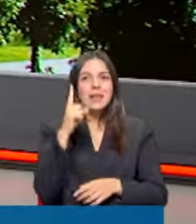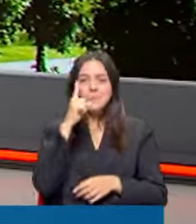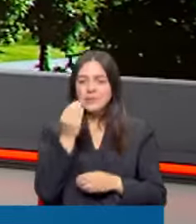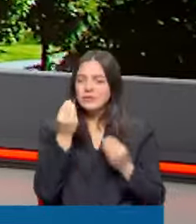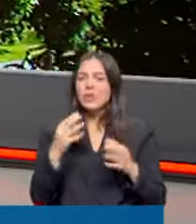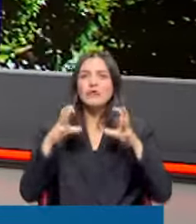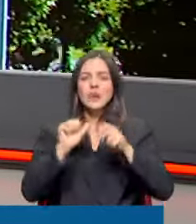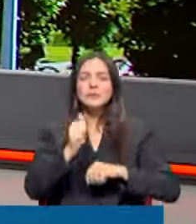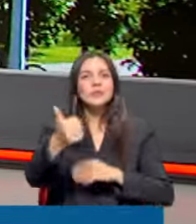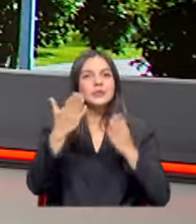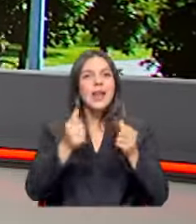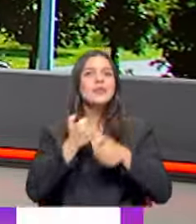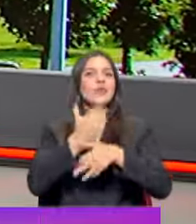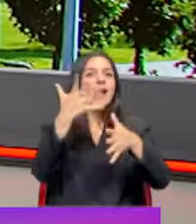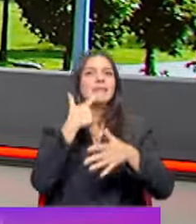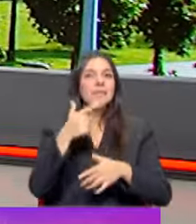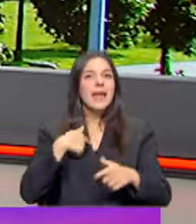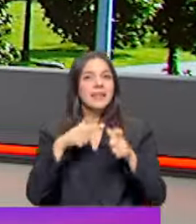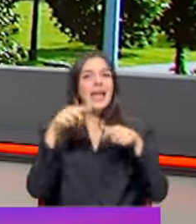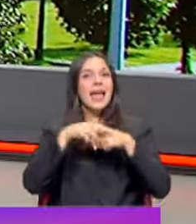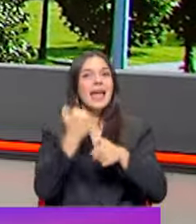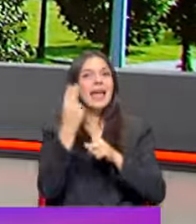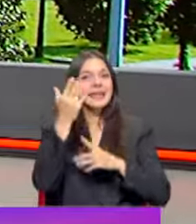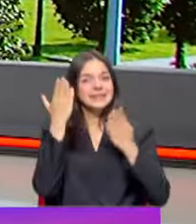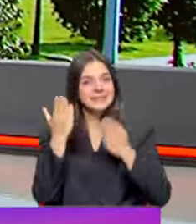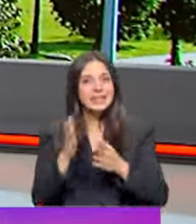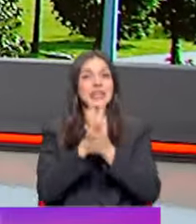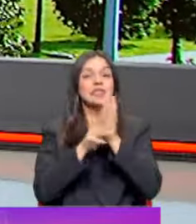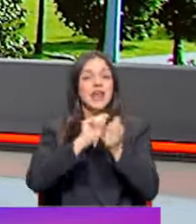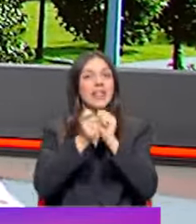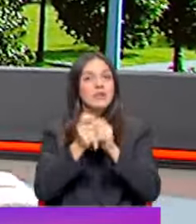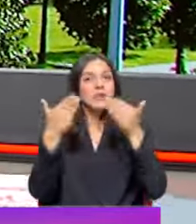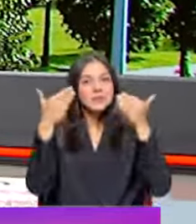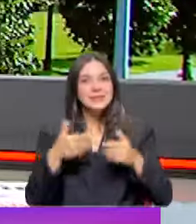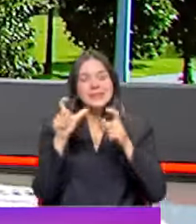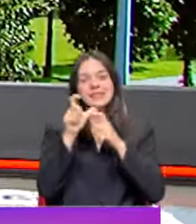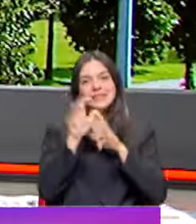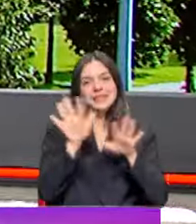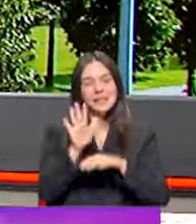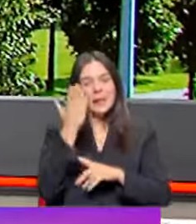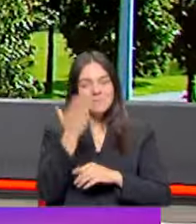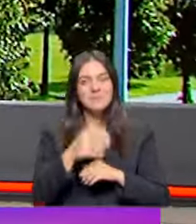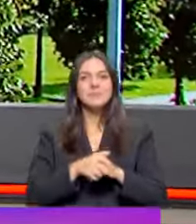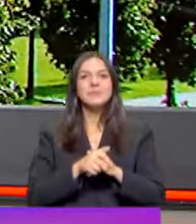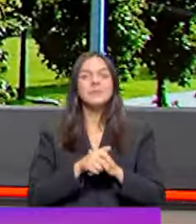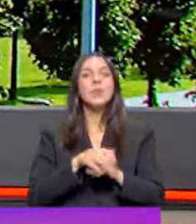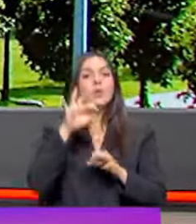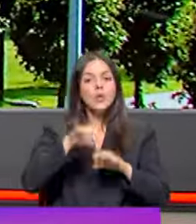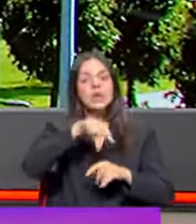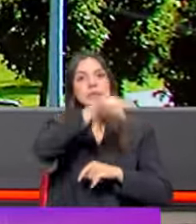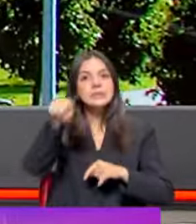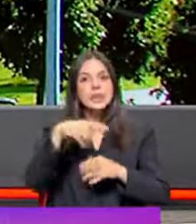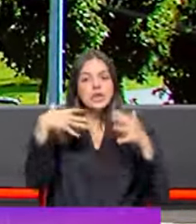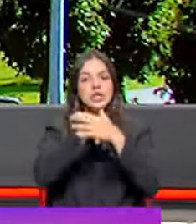güzel cumartesi gününden günaydın diyoruz. Ben Ezgi Gözeger Özmemiş. İşaret dili tercümanımız Sinem Başman. Bugün sizlere